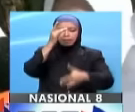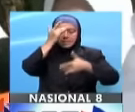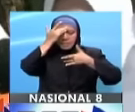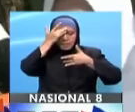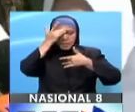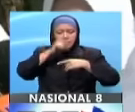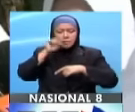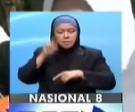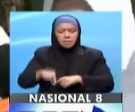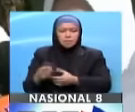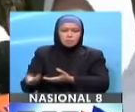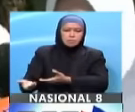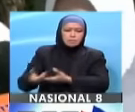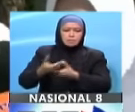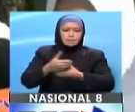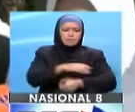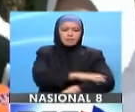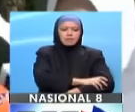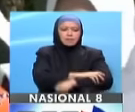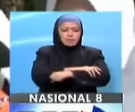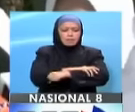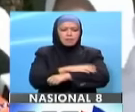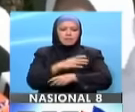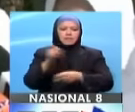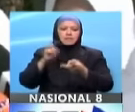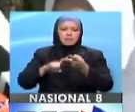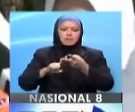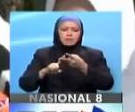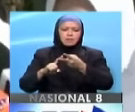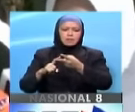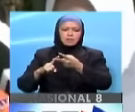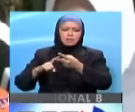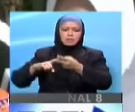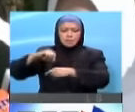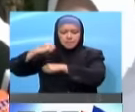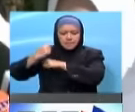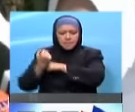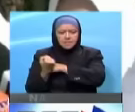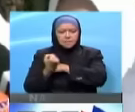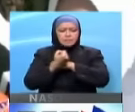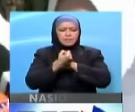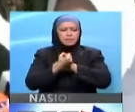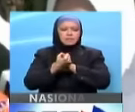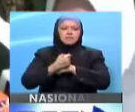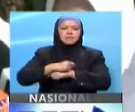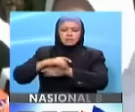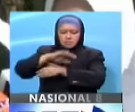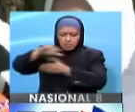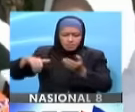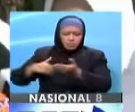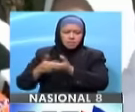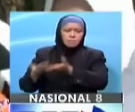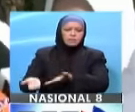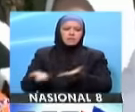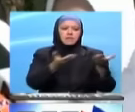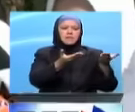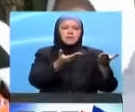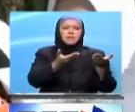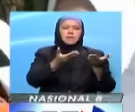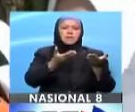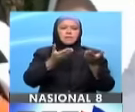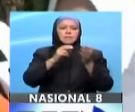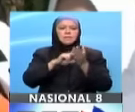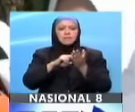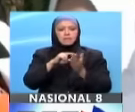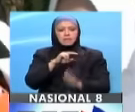Ustaz Mahnu Deris yang kena terjadi krim untuk dia pun dibawa. Sebenarnya tabung haji menyiapkan